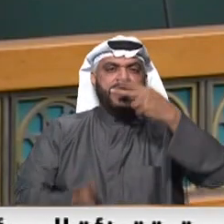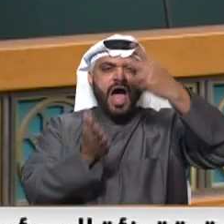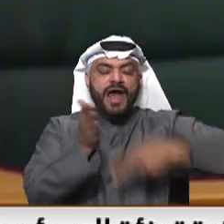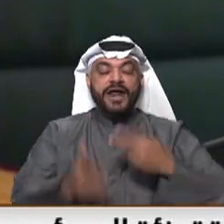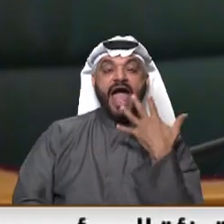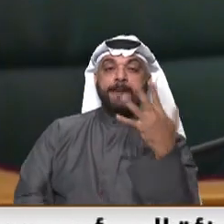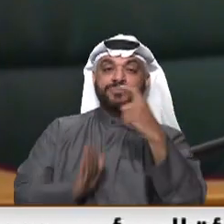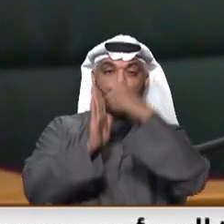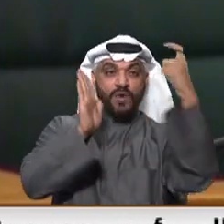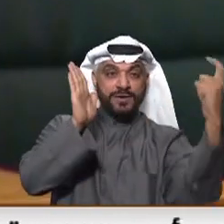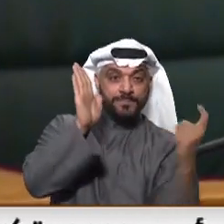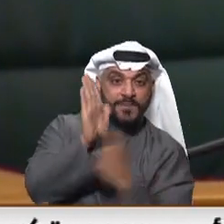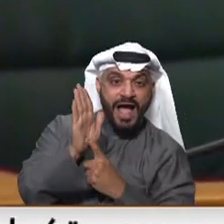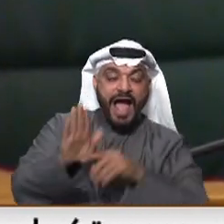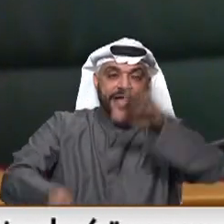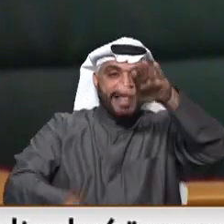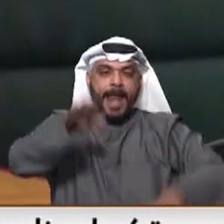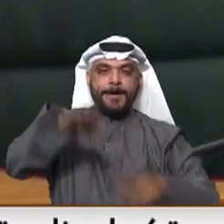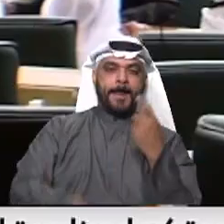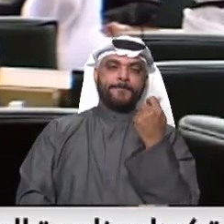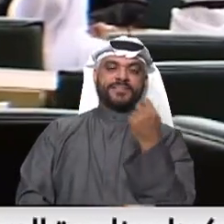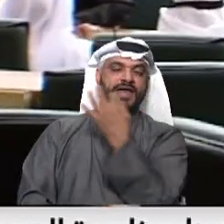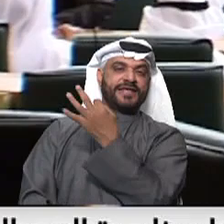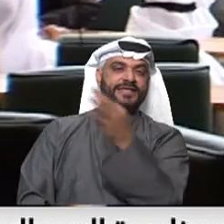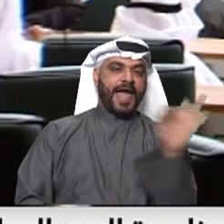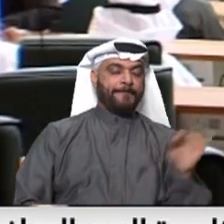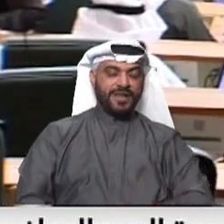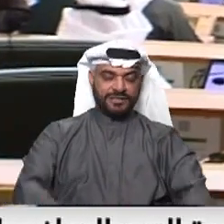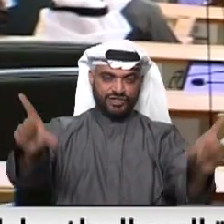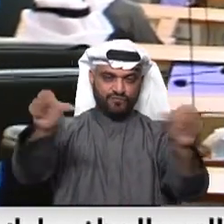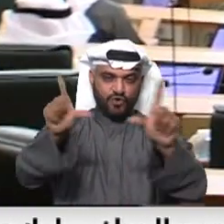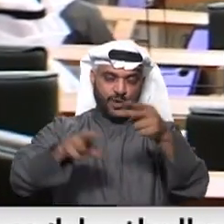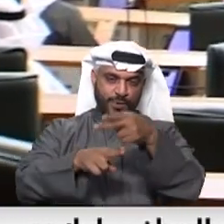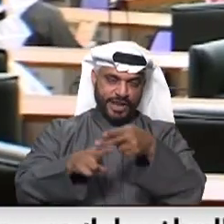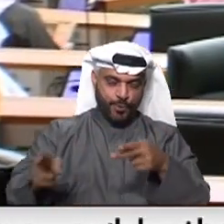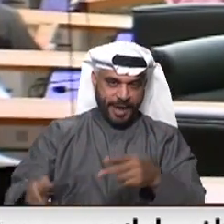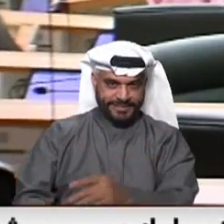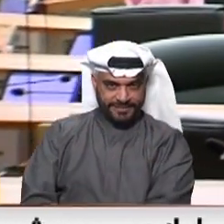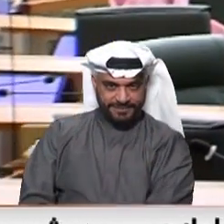قوانين خاصة بالميزانيات. نواف شراكي، تلفزيون دولة الكويت.